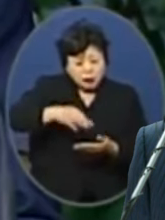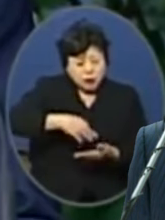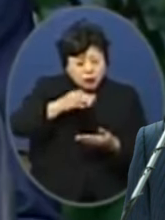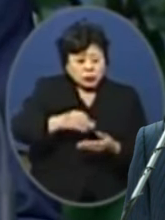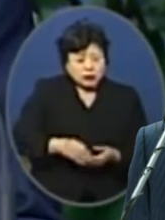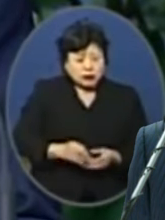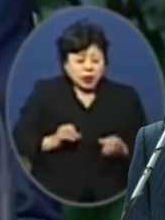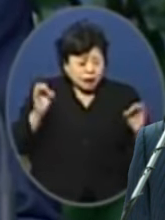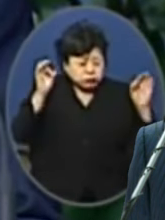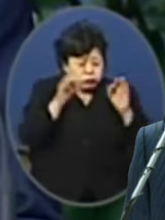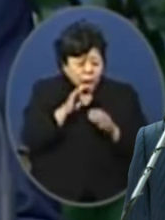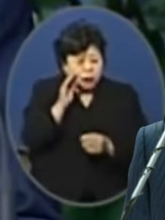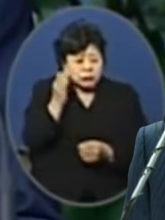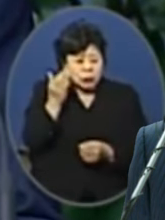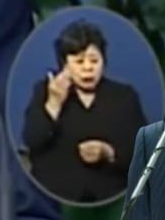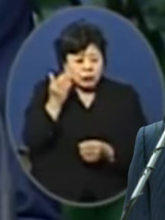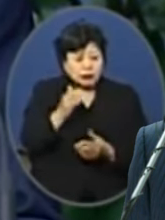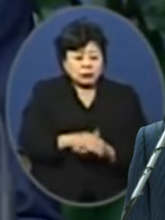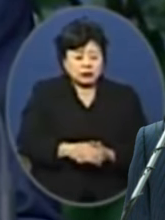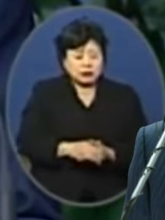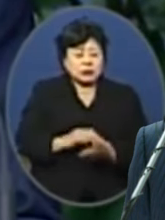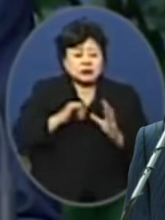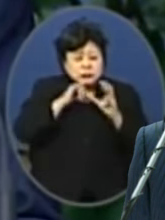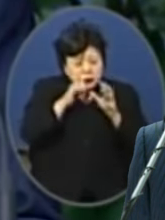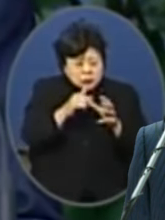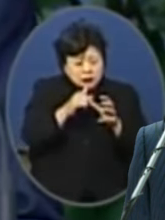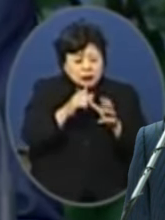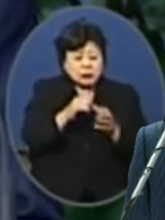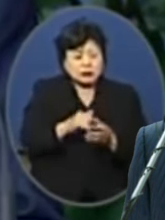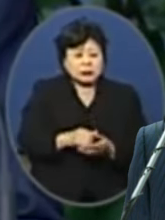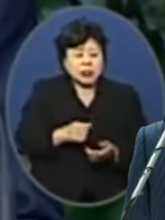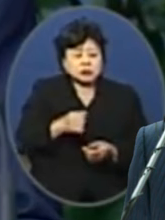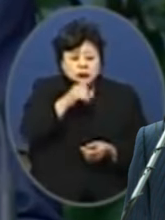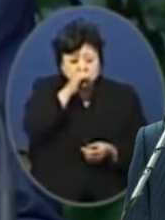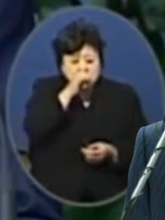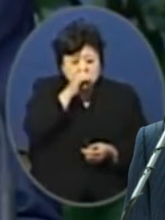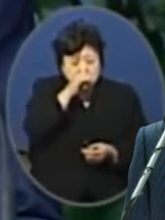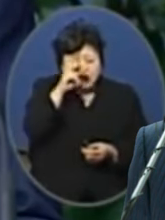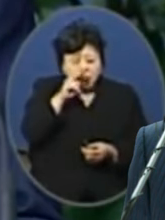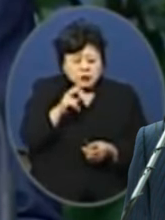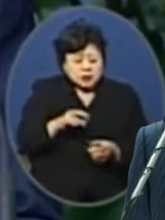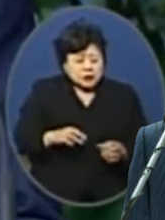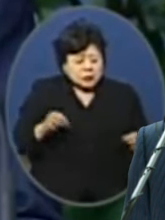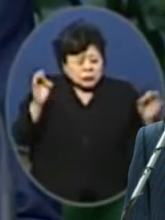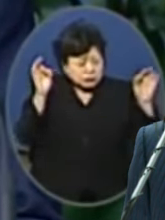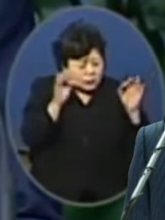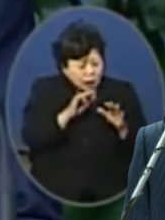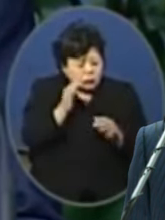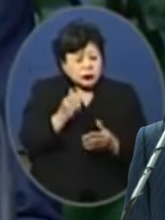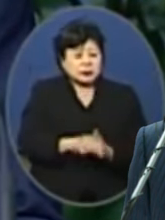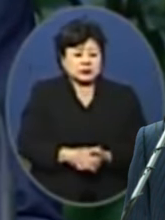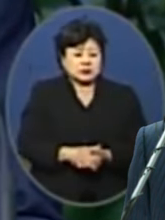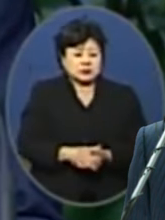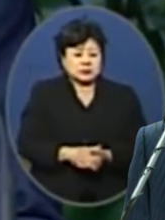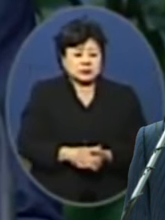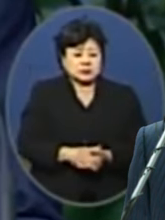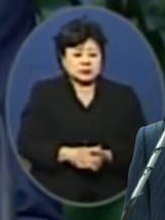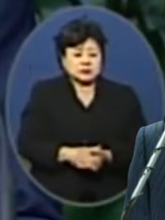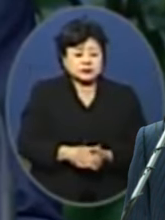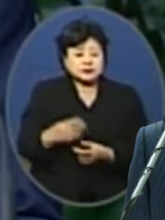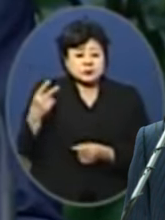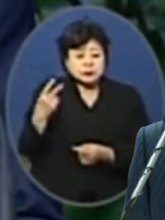다 놓쳐버릴 수가 있는 것입니다이 세상에 가지고 있는 것은 순식간에 사라지고 마는 것입니다